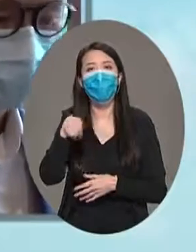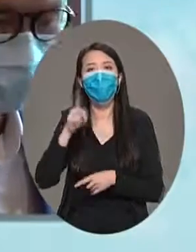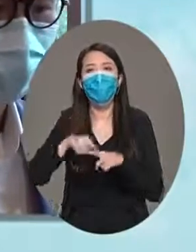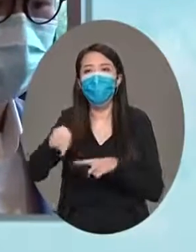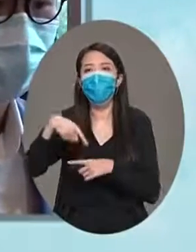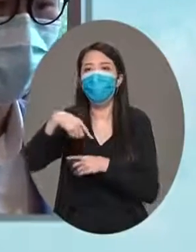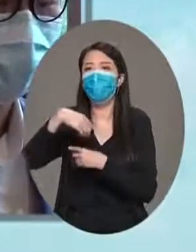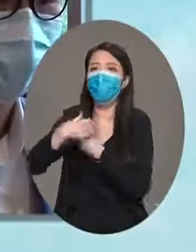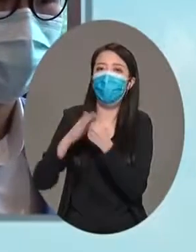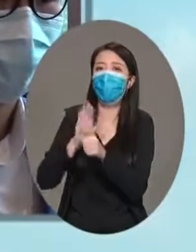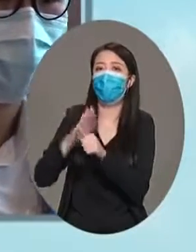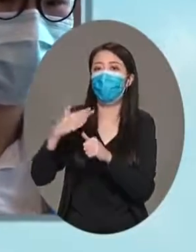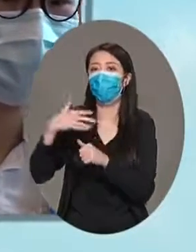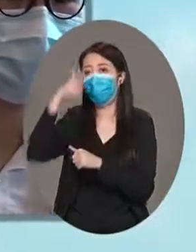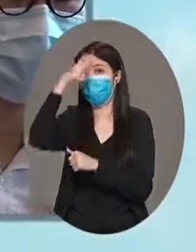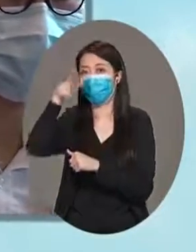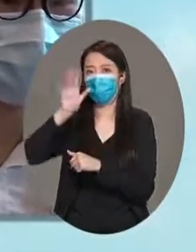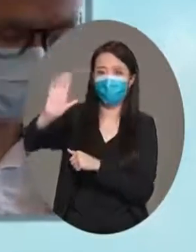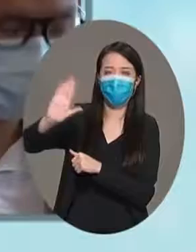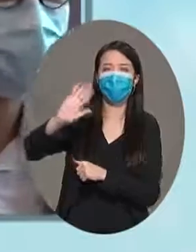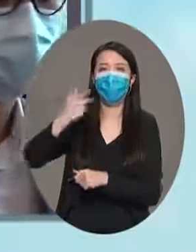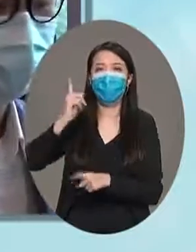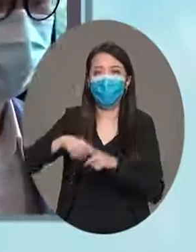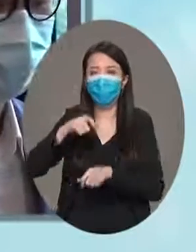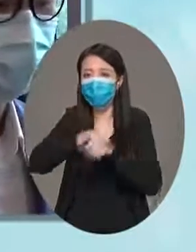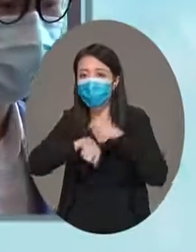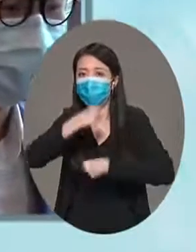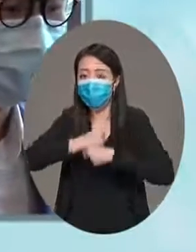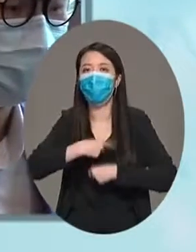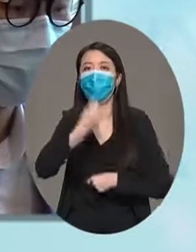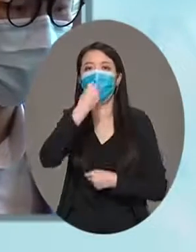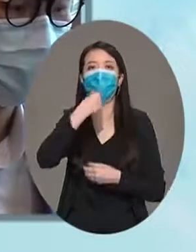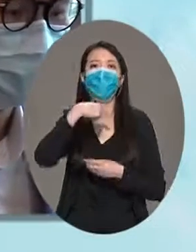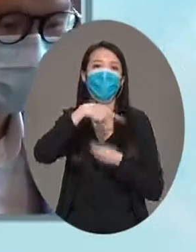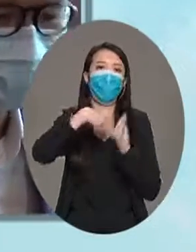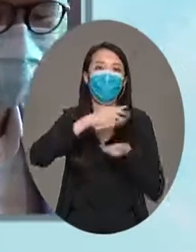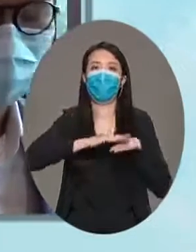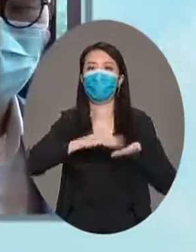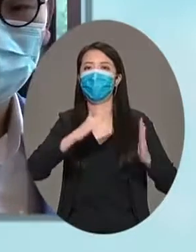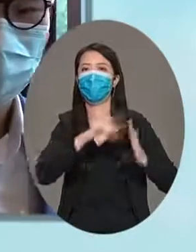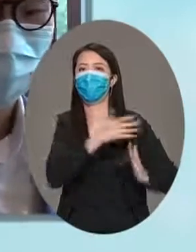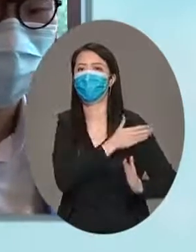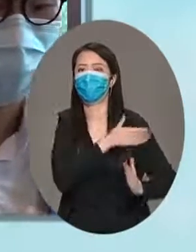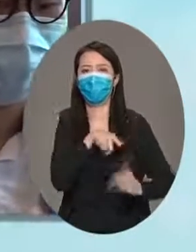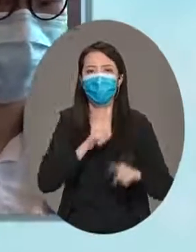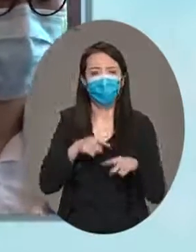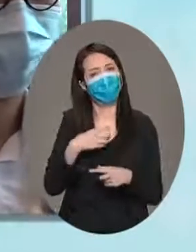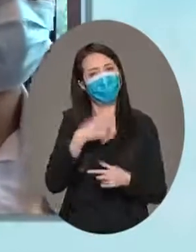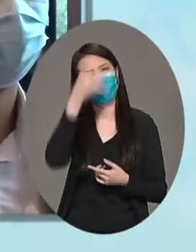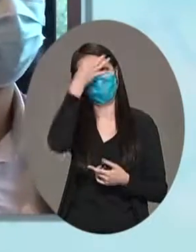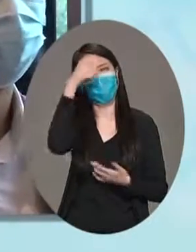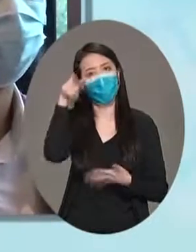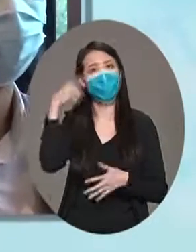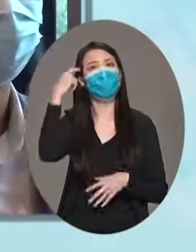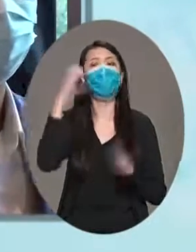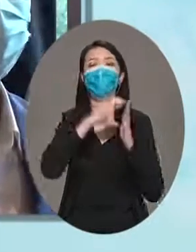政策，但其實執行嗰陣時咧就食環署嘅喎，咁你咪好矛盾嘅。咁所以我知道民建聯都即係就住呢個議題咧，都提出咗話點樣